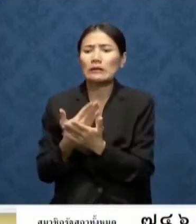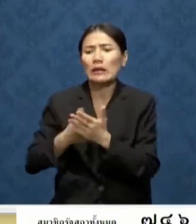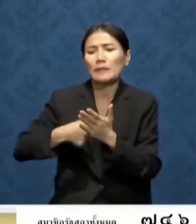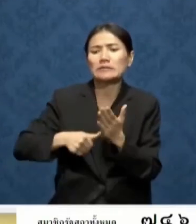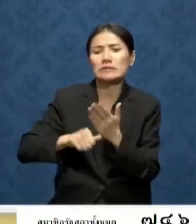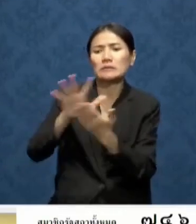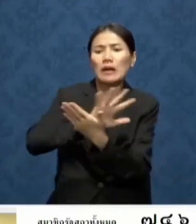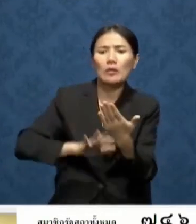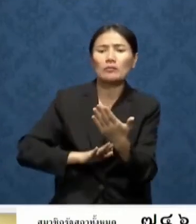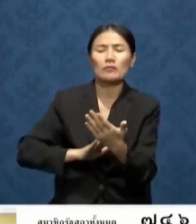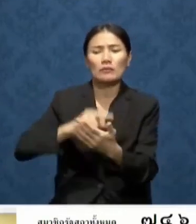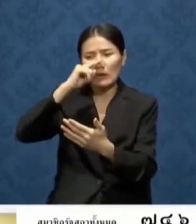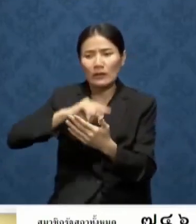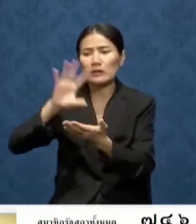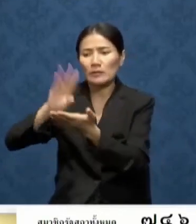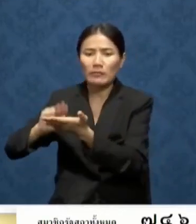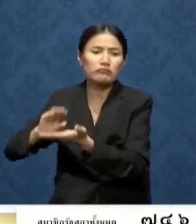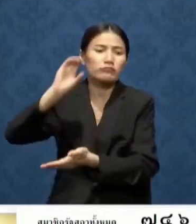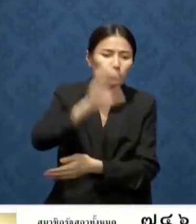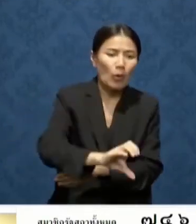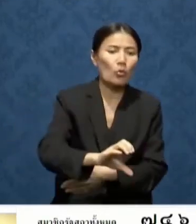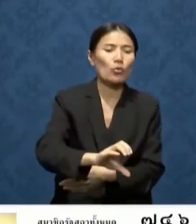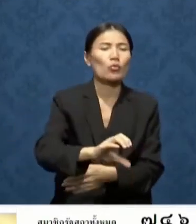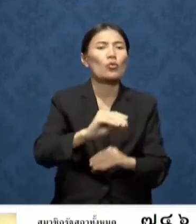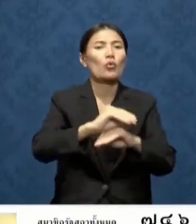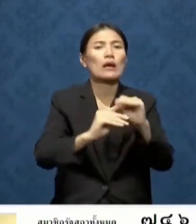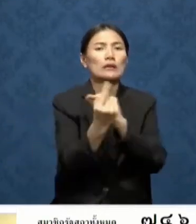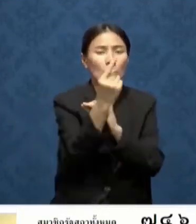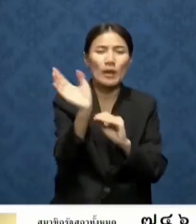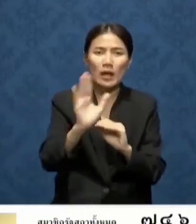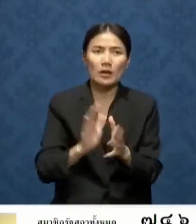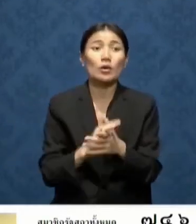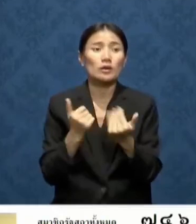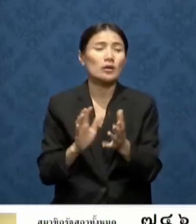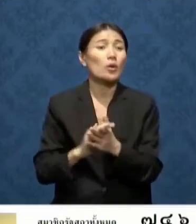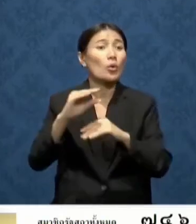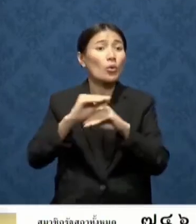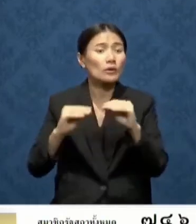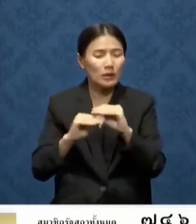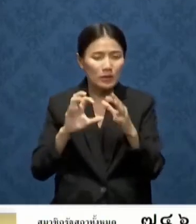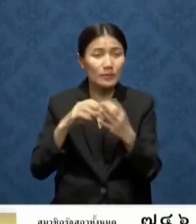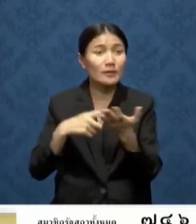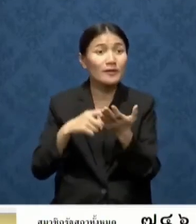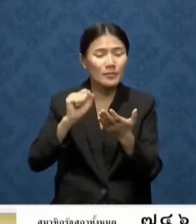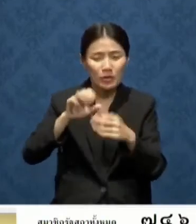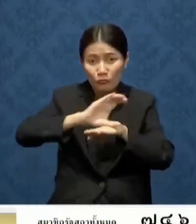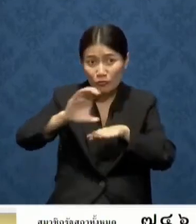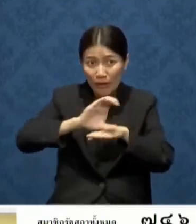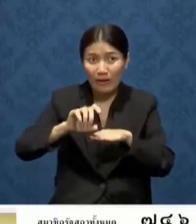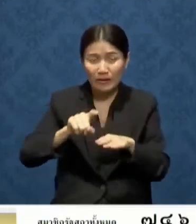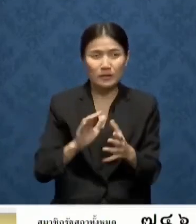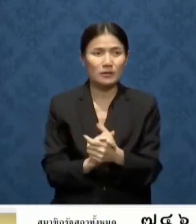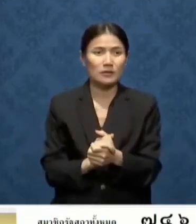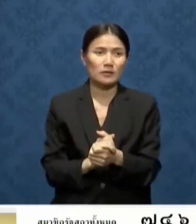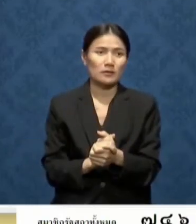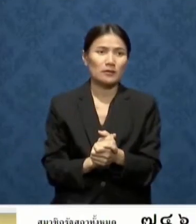ทานจะทำค่โยสารร่วมแบบเก้าไกลนะครับปรับโครงสร้างคาโดยสทระบบทำให้เส้นลดใหญ่ครไฟ้าทำงานร่วม